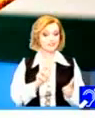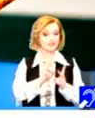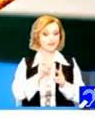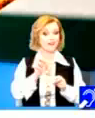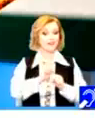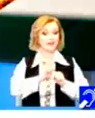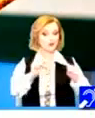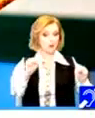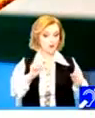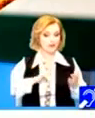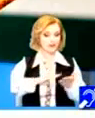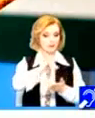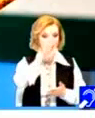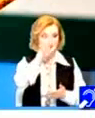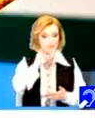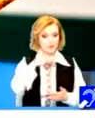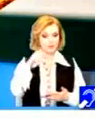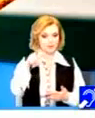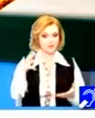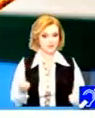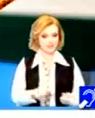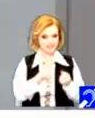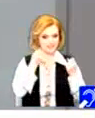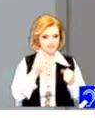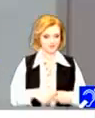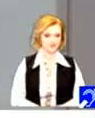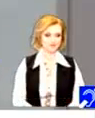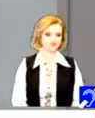un erou pe aeroportul din Chișinău de zeci de suporteri.